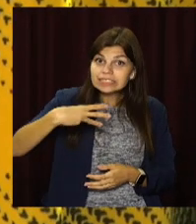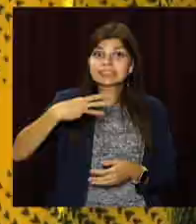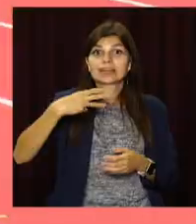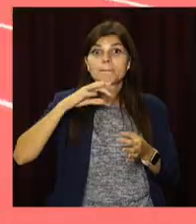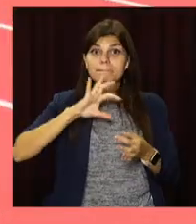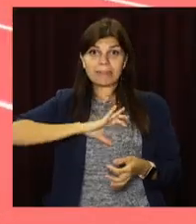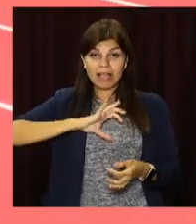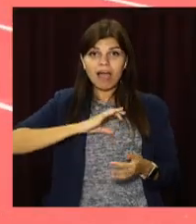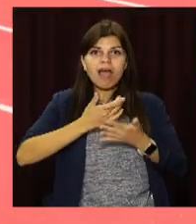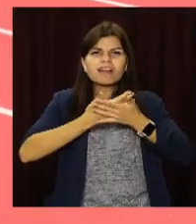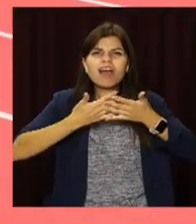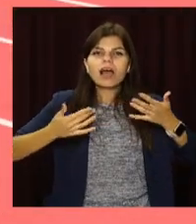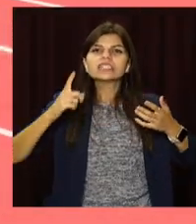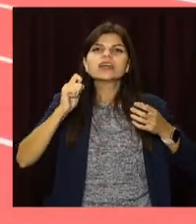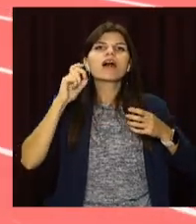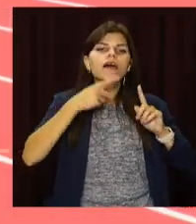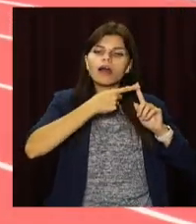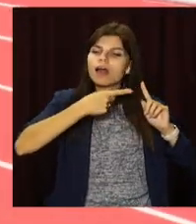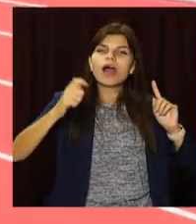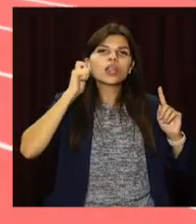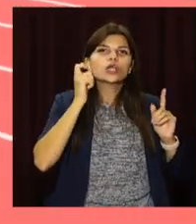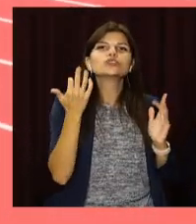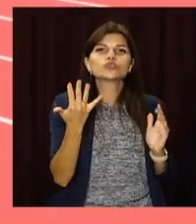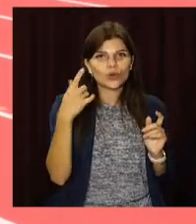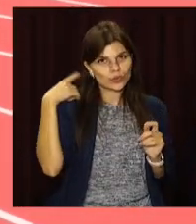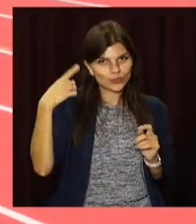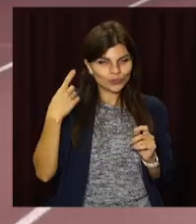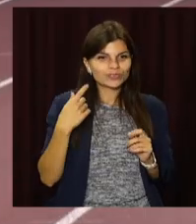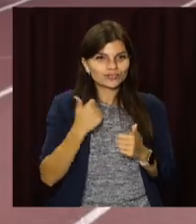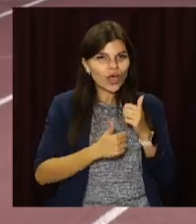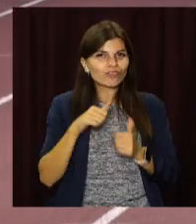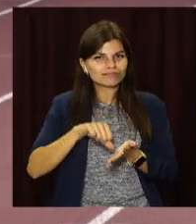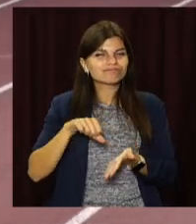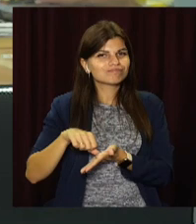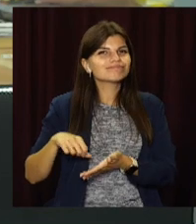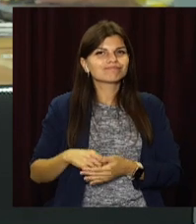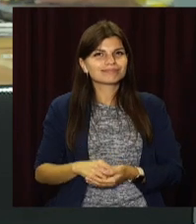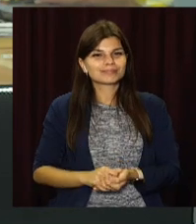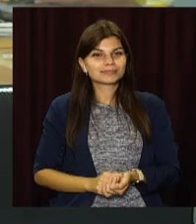різного гатунку. В'ячеслав Куліш, Володимир Туркулець, Open News, телеканал «Відкритий».